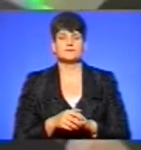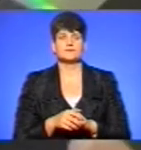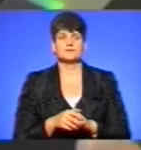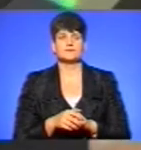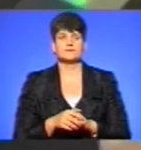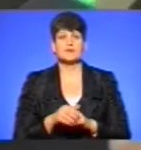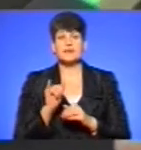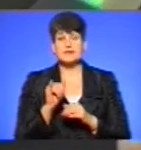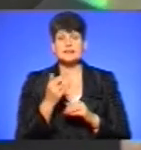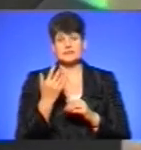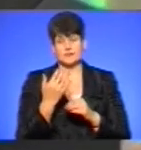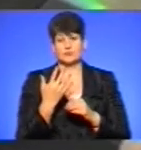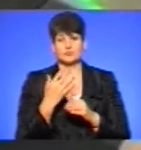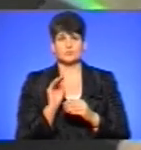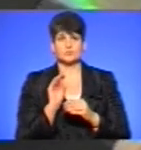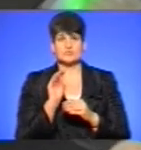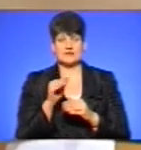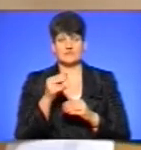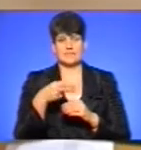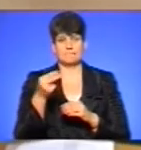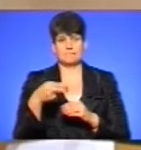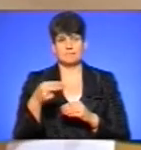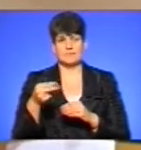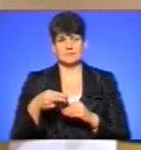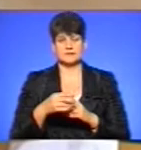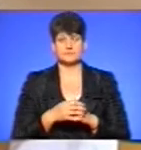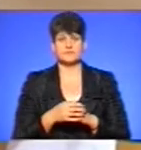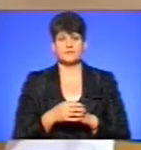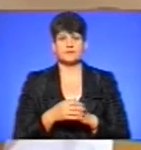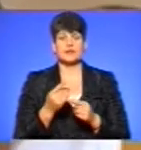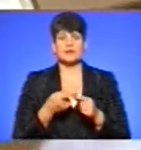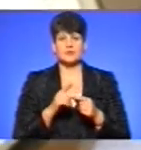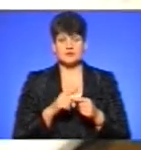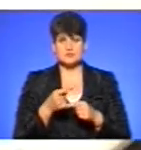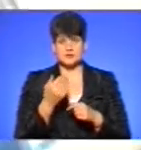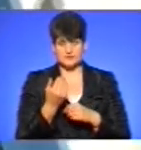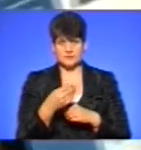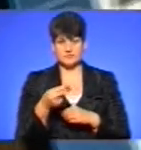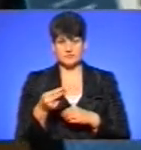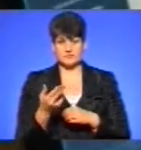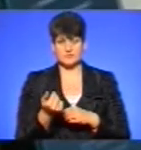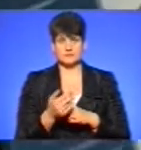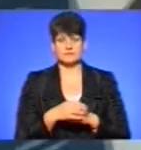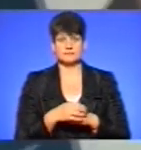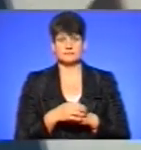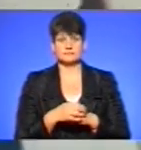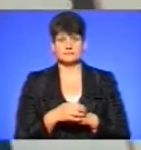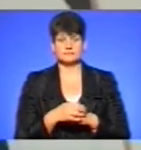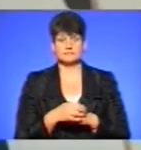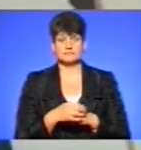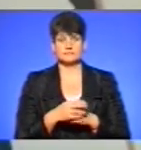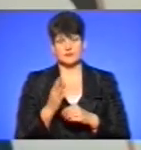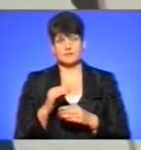І з кількох спроб поставити цифровий підпис. Ну, якщо це твій підпис, то так, ні? Не твій? Опять обрізано, не знаю. Давай